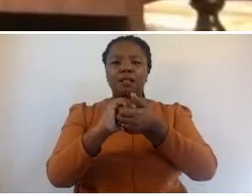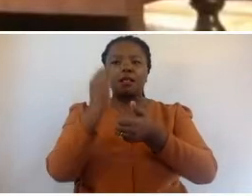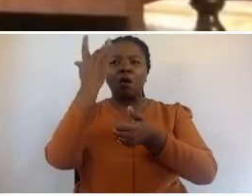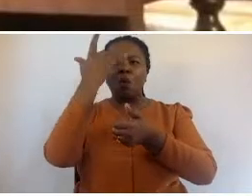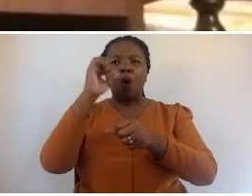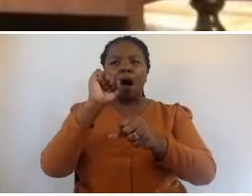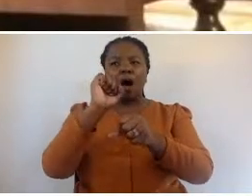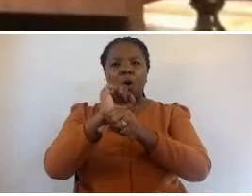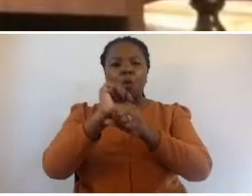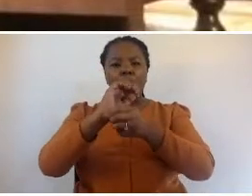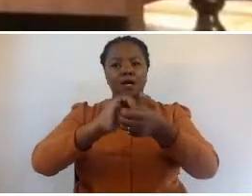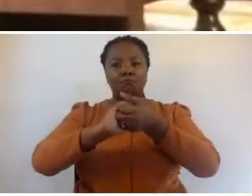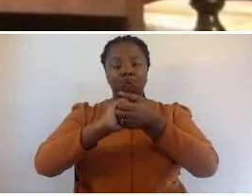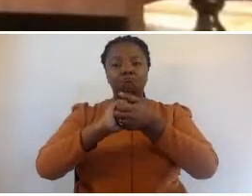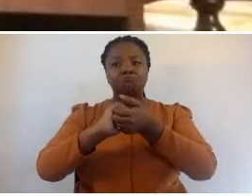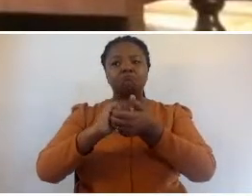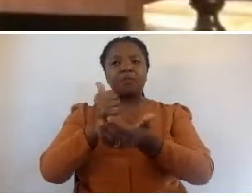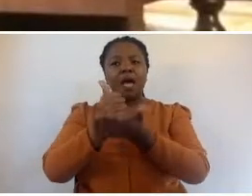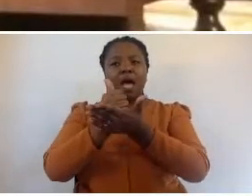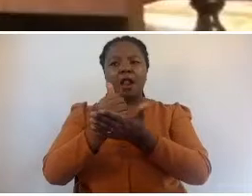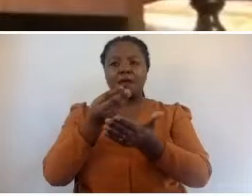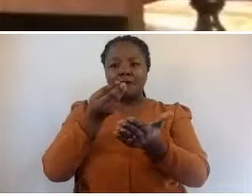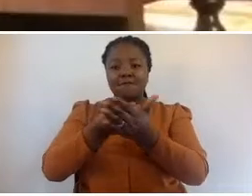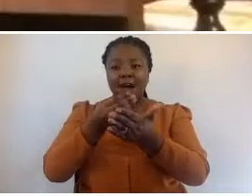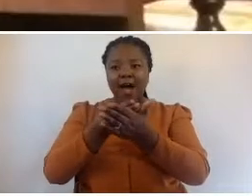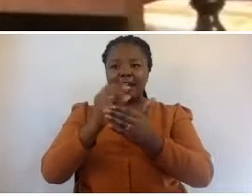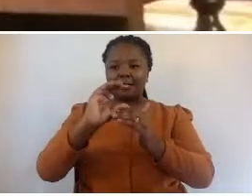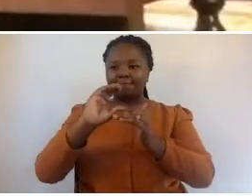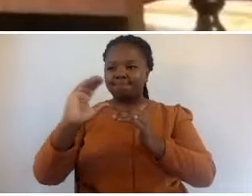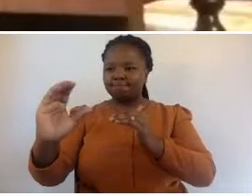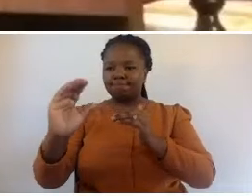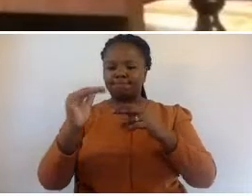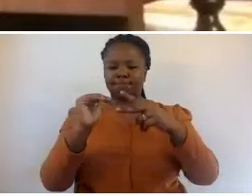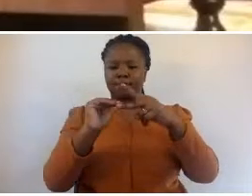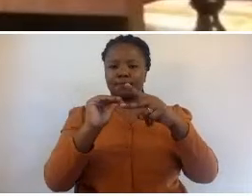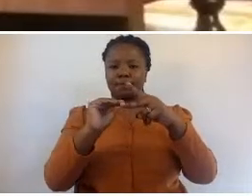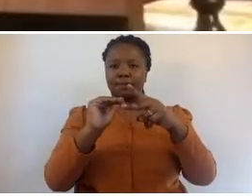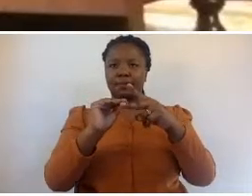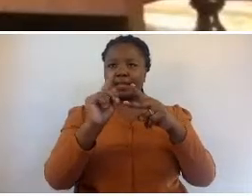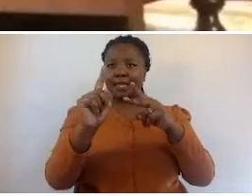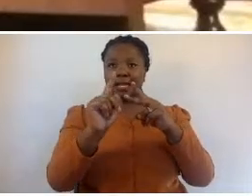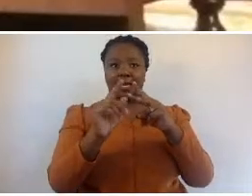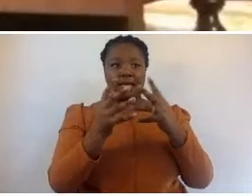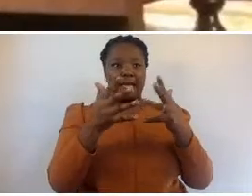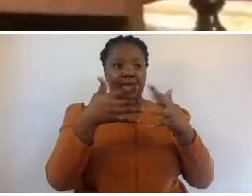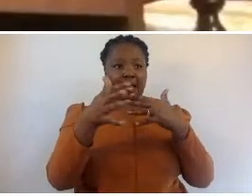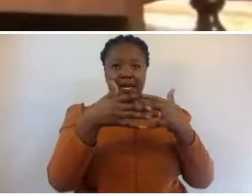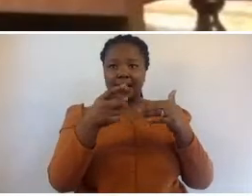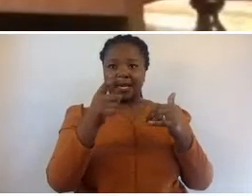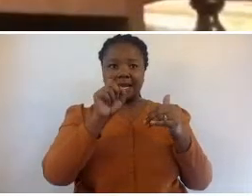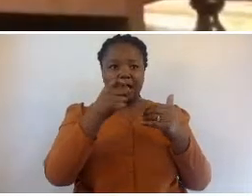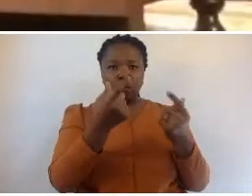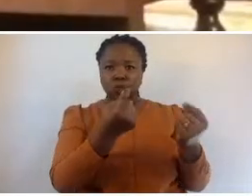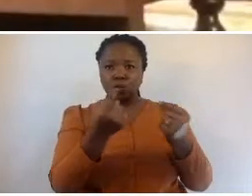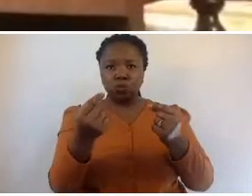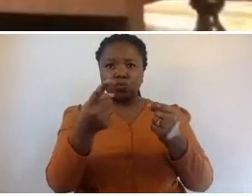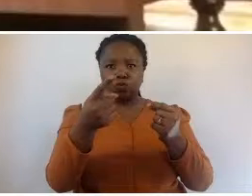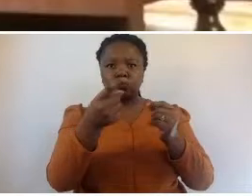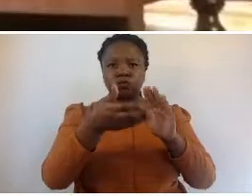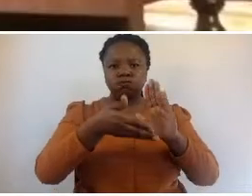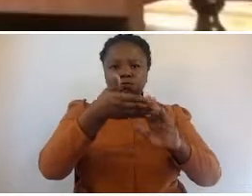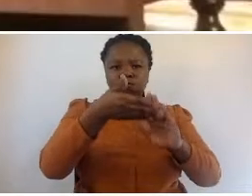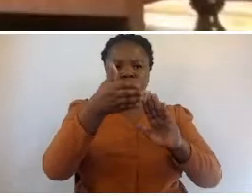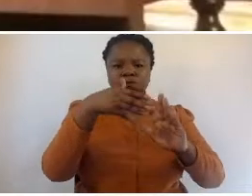efforts, notamment sur le plan du financement, sur le plan des compétences techniques spécialisées et aussi les